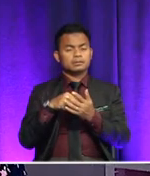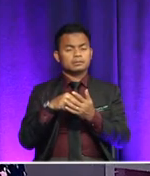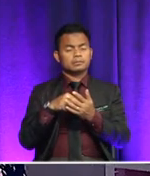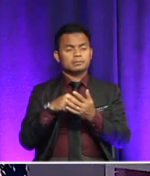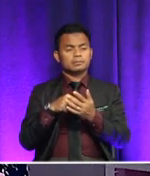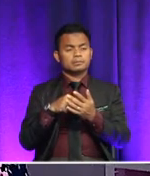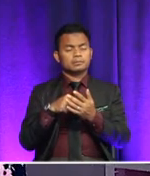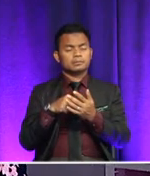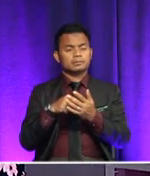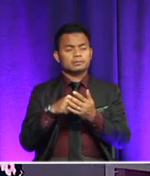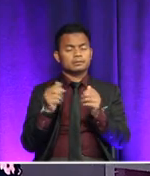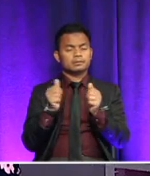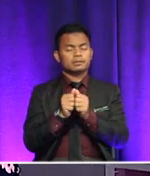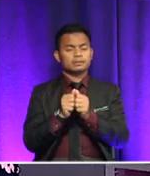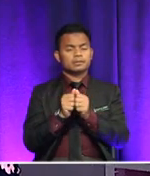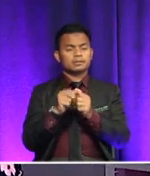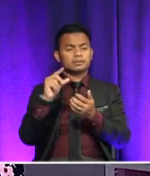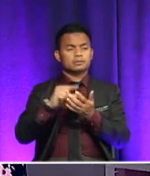dengan menggunakan ayat